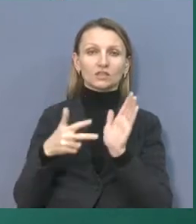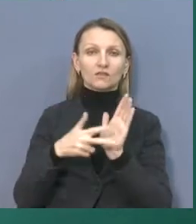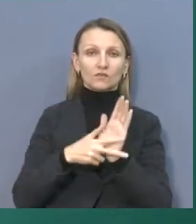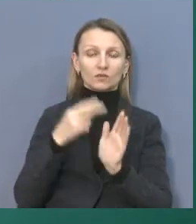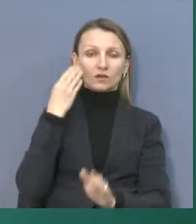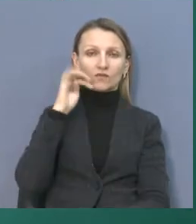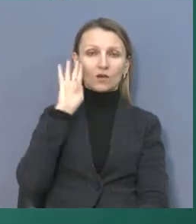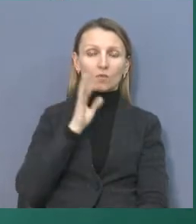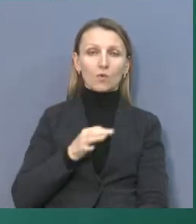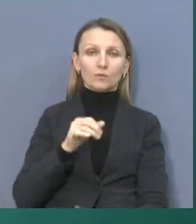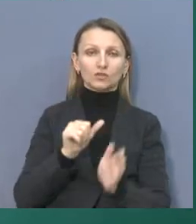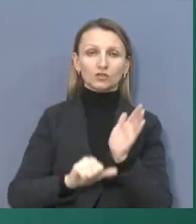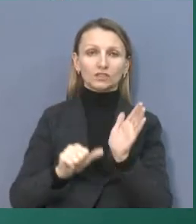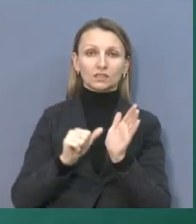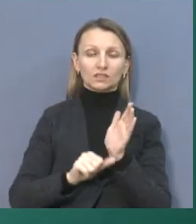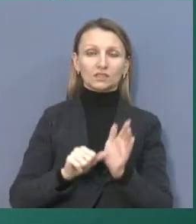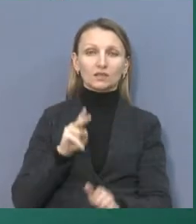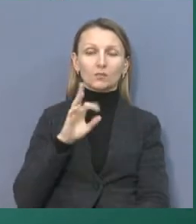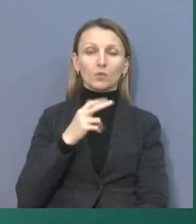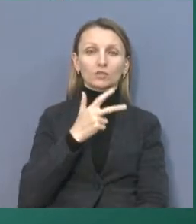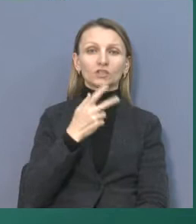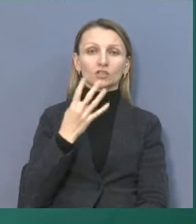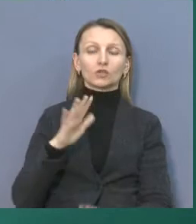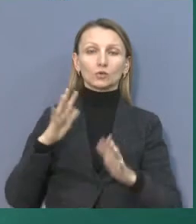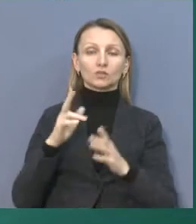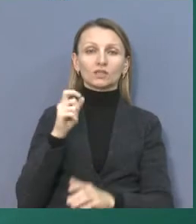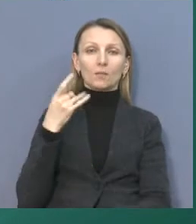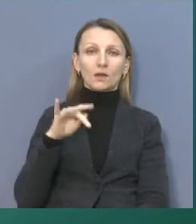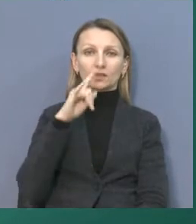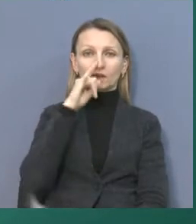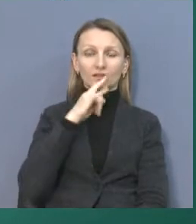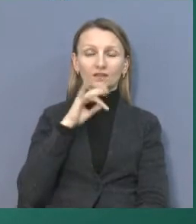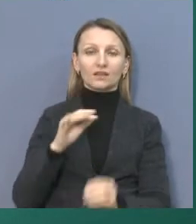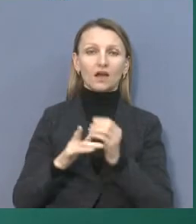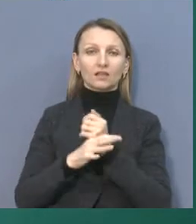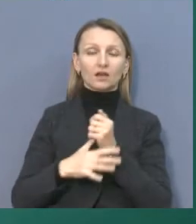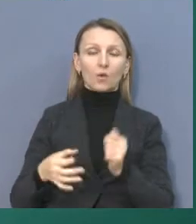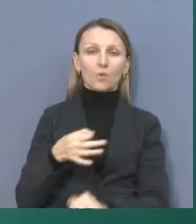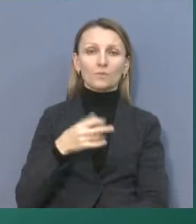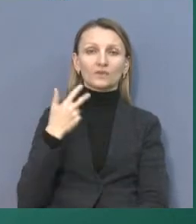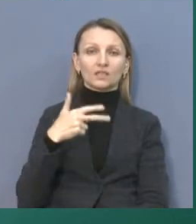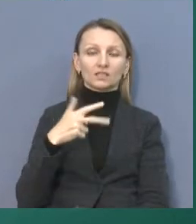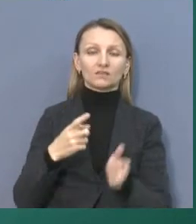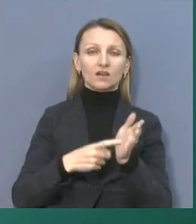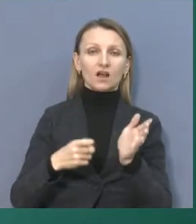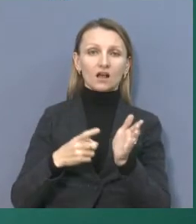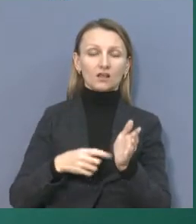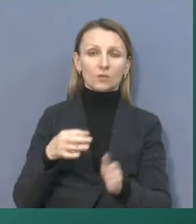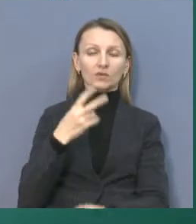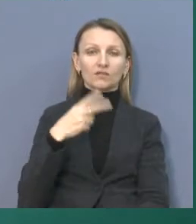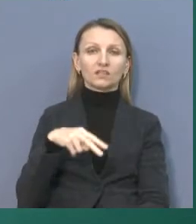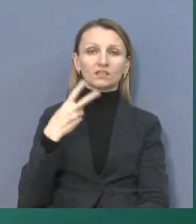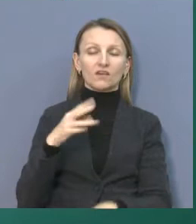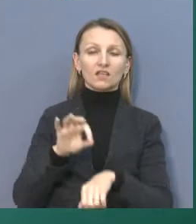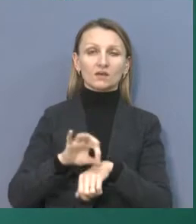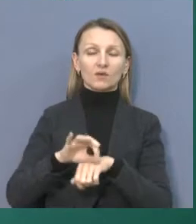акмолинской 60 по тридцать четыре случая в западно-казахстанской атырауской областях 30 карагандинской по 22